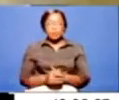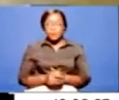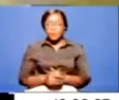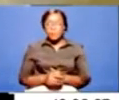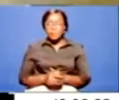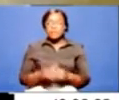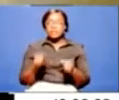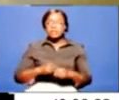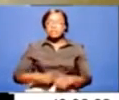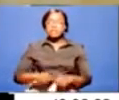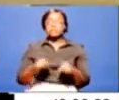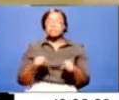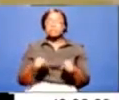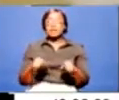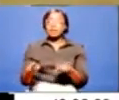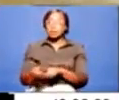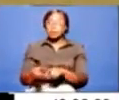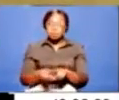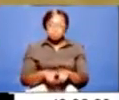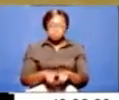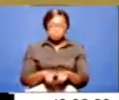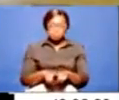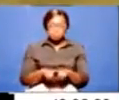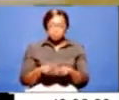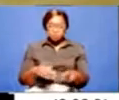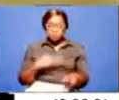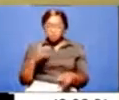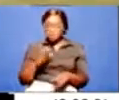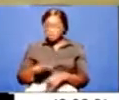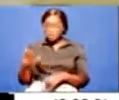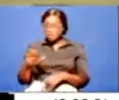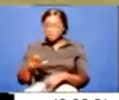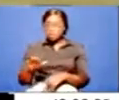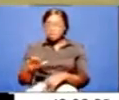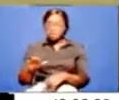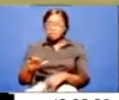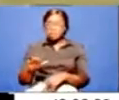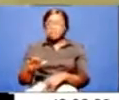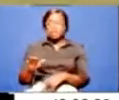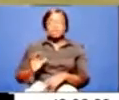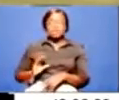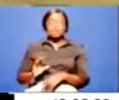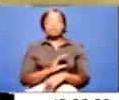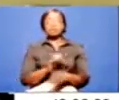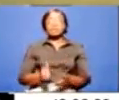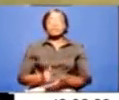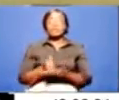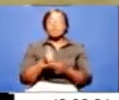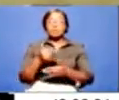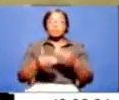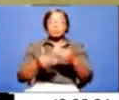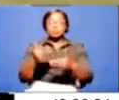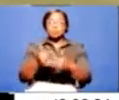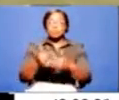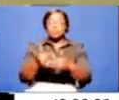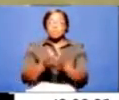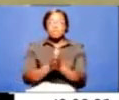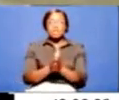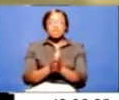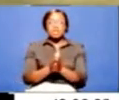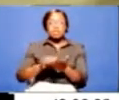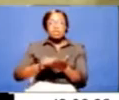uvuvi John Njagion, ambaye alizuru maeneo kufugia samaki, alisema kamati hiyo itasaidia kwenye ujenzi wa taasisi ya mafunzo kuhusu